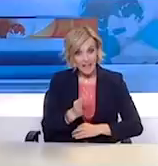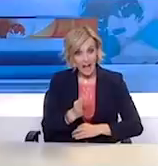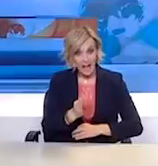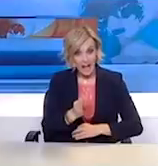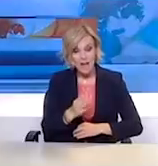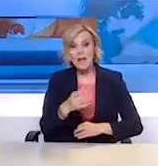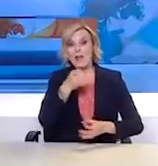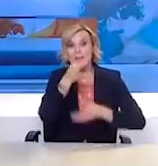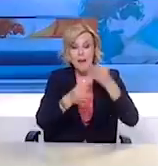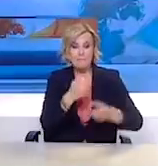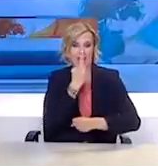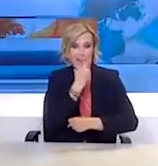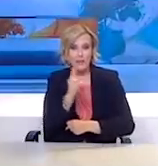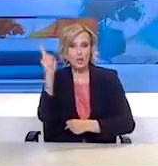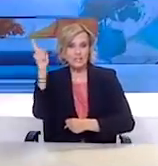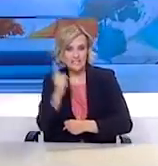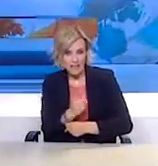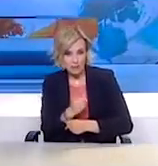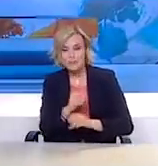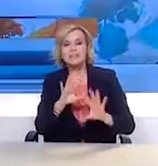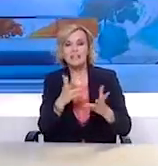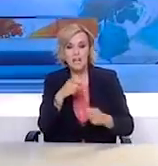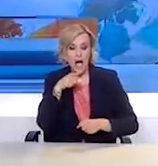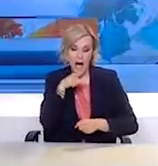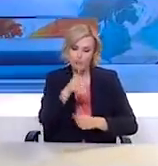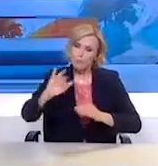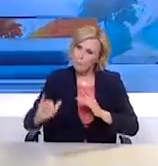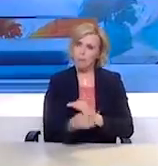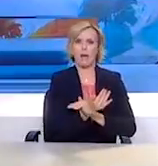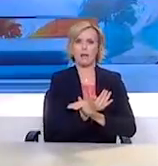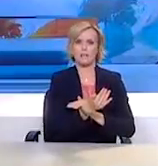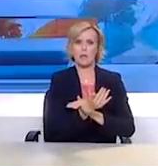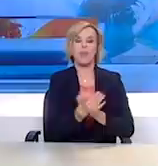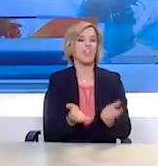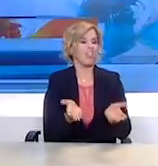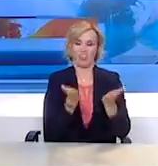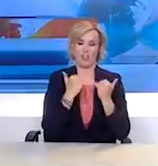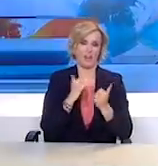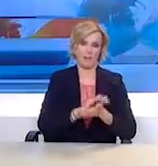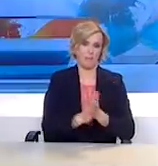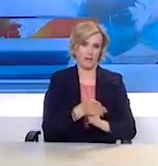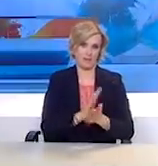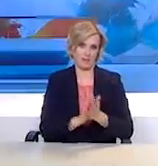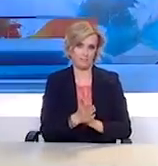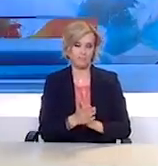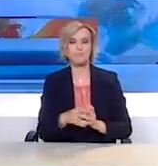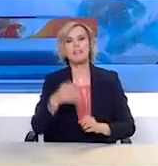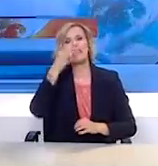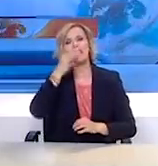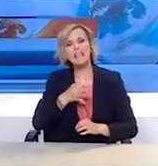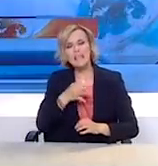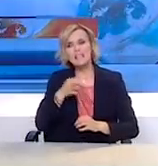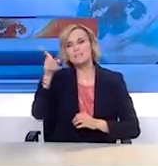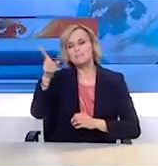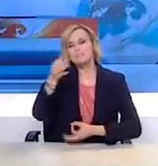υπάρχει ακόμα. Και φυσικά και οι Κινέζοι που τα έχουν δοκιμάσει δίνουν αυτό που ονομάζουμε ευαισθησία και ειδικότητα στα τεστ, δηλαδή τα πόσα είναι θετικά από